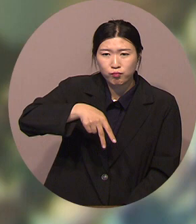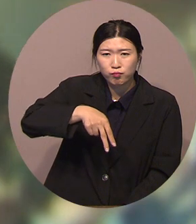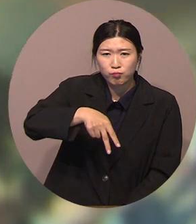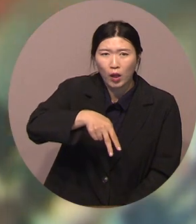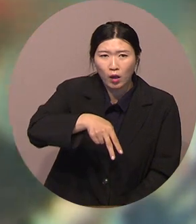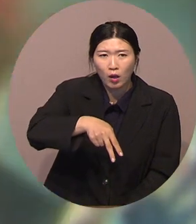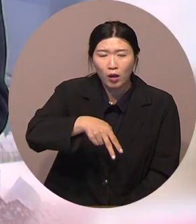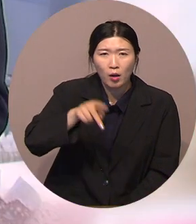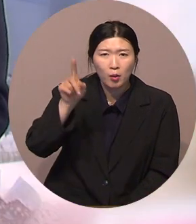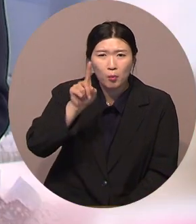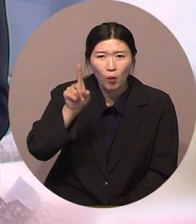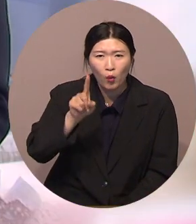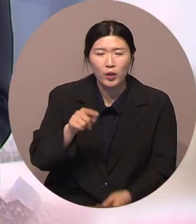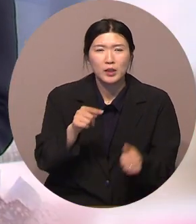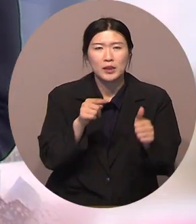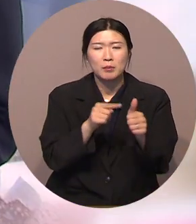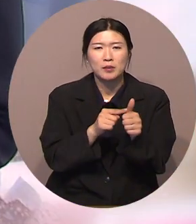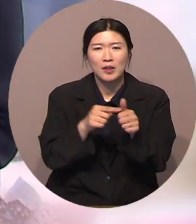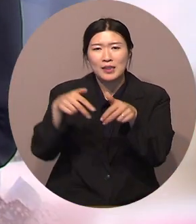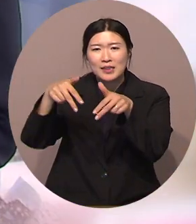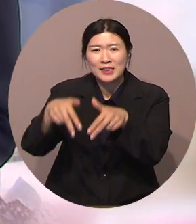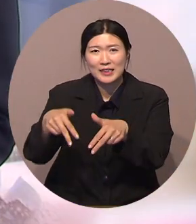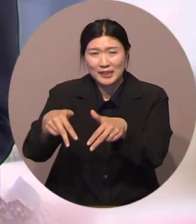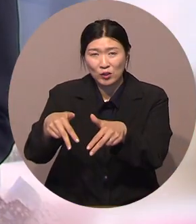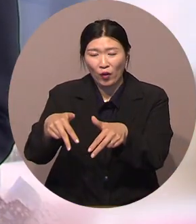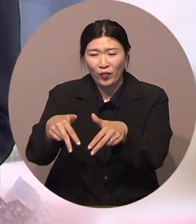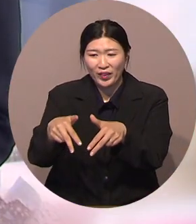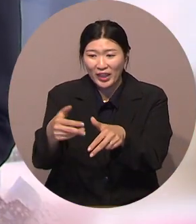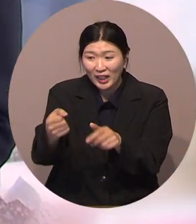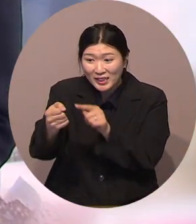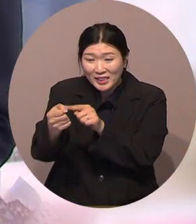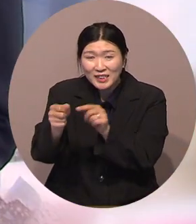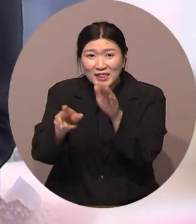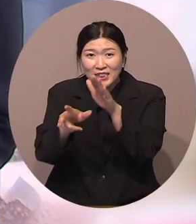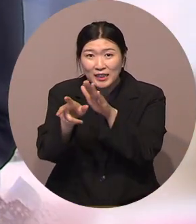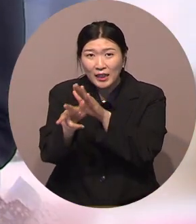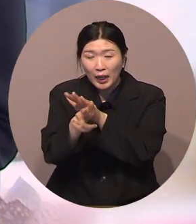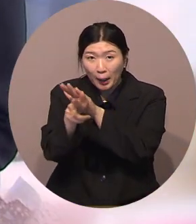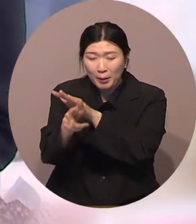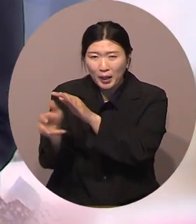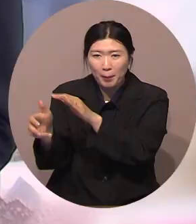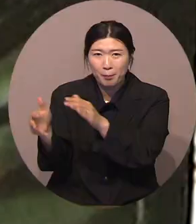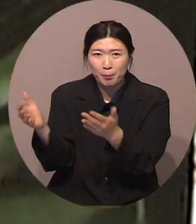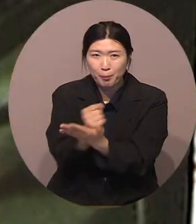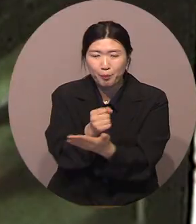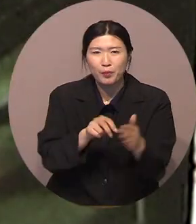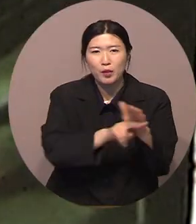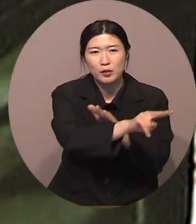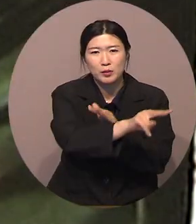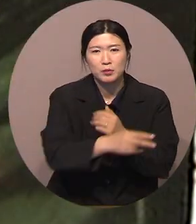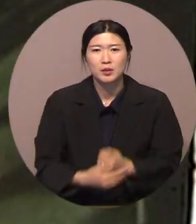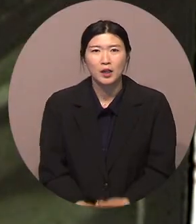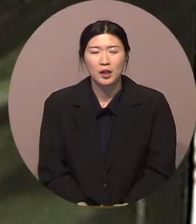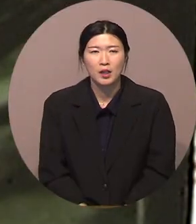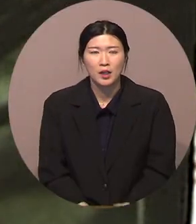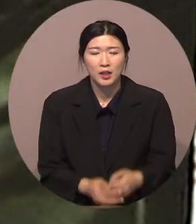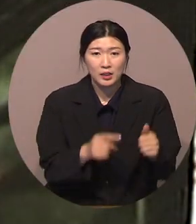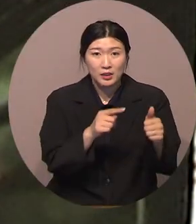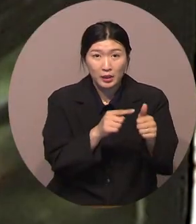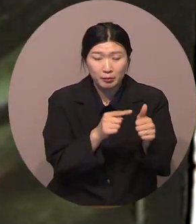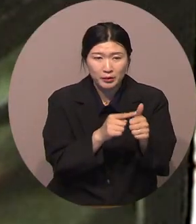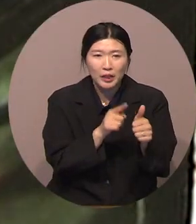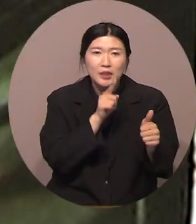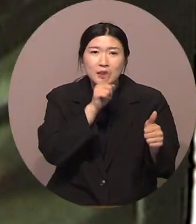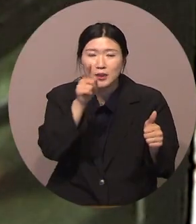움직입니다이 남성은 카운터에 있던 직원의 손목을 낚아채 카메라를 뺏은 뒤 달아났습니다 도주했던이 남성은